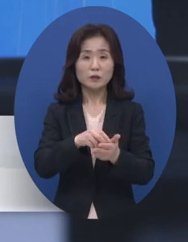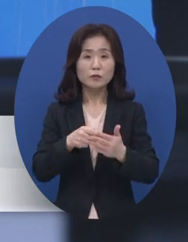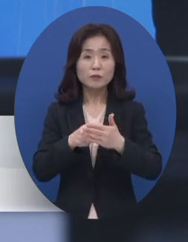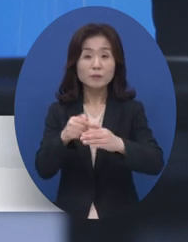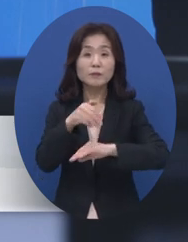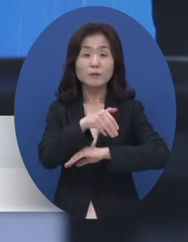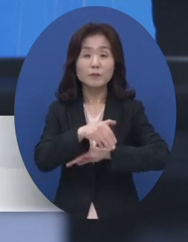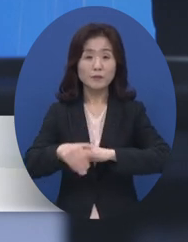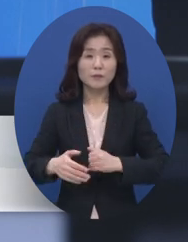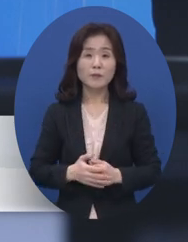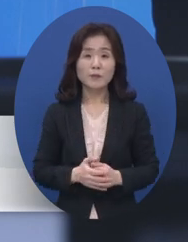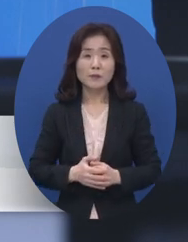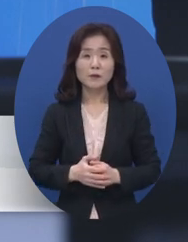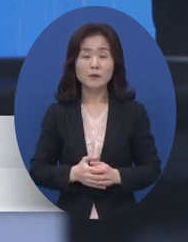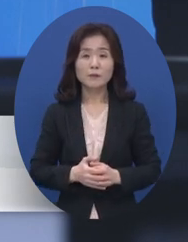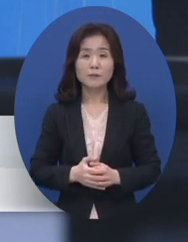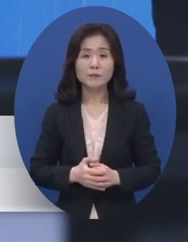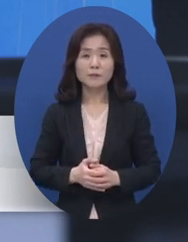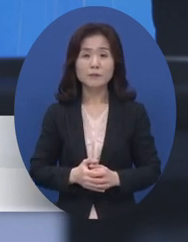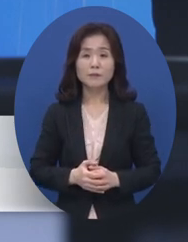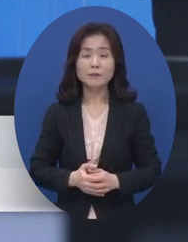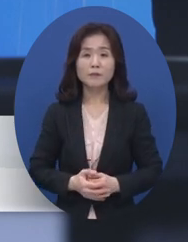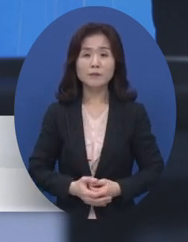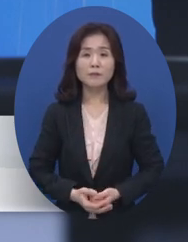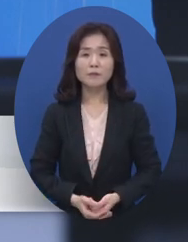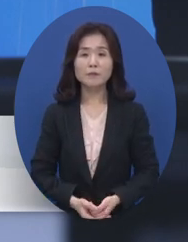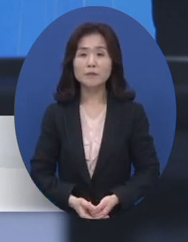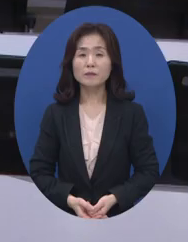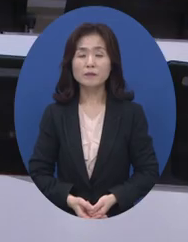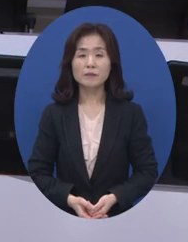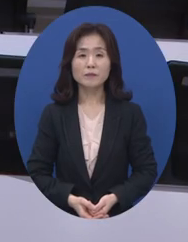계획입니다 구형 술 기자가 취재했습니다